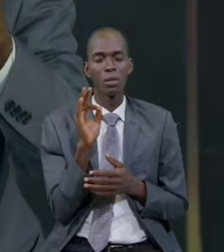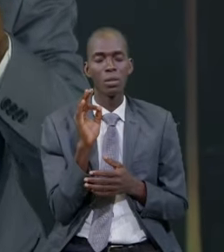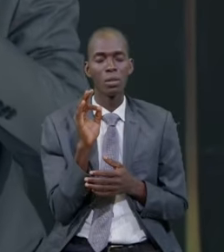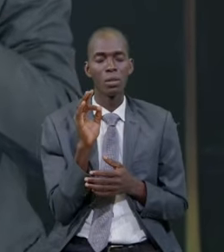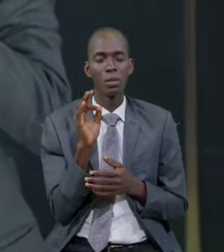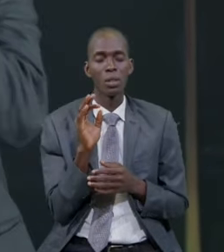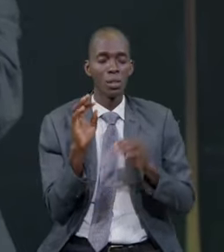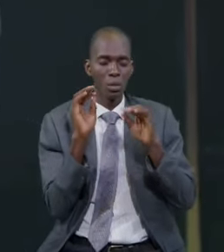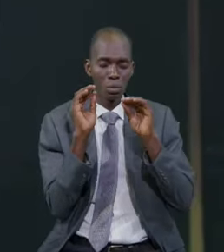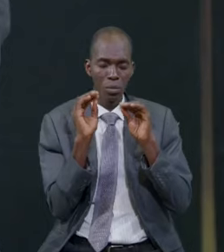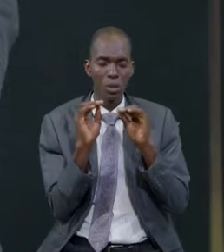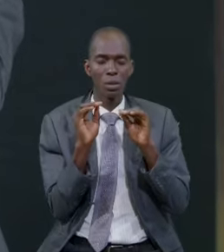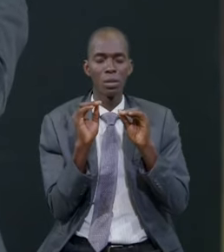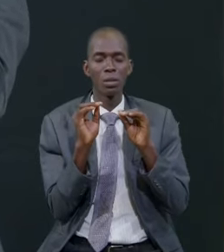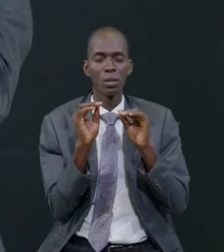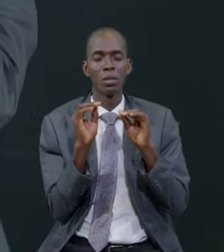Enseigne.